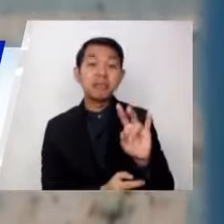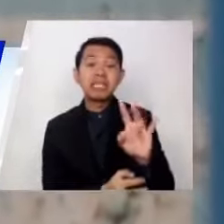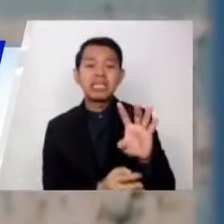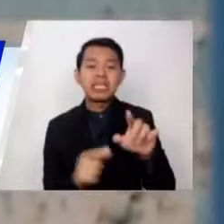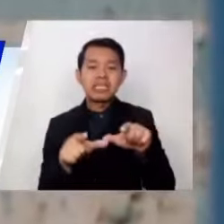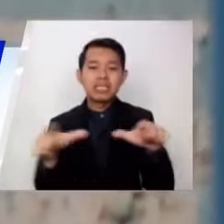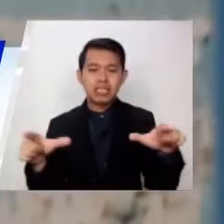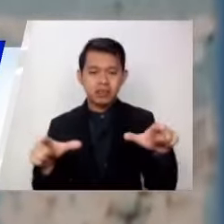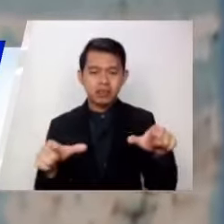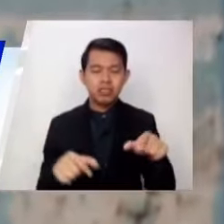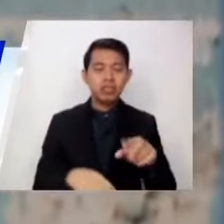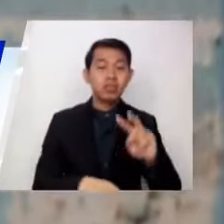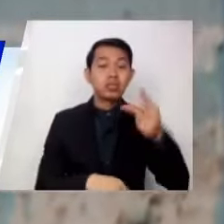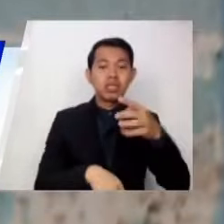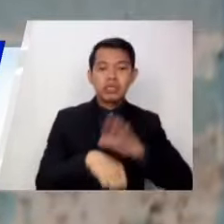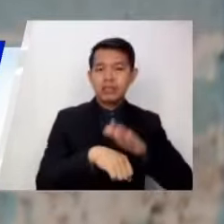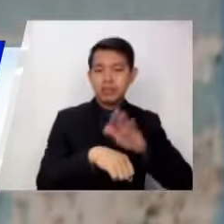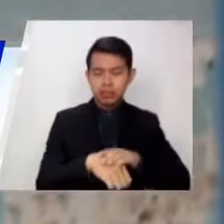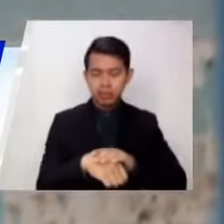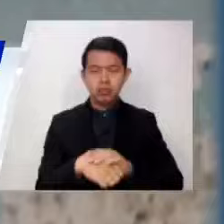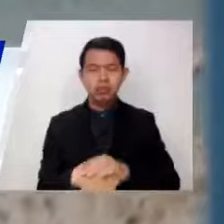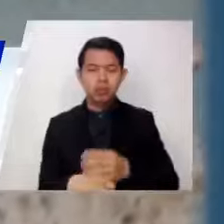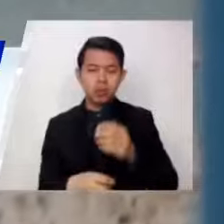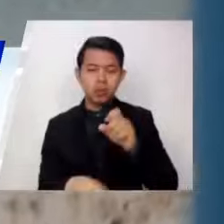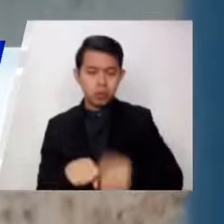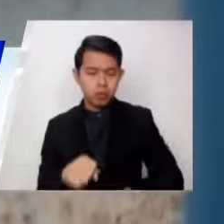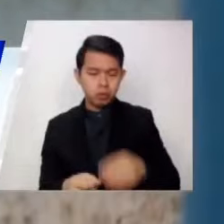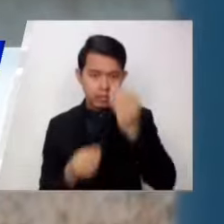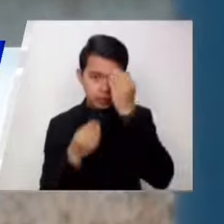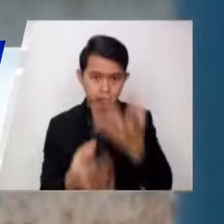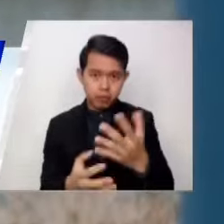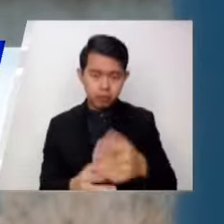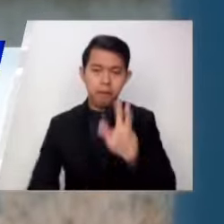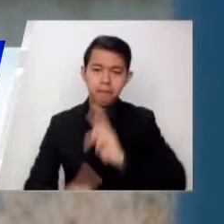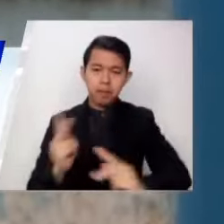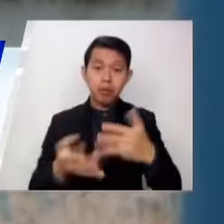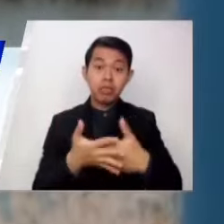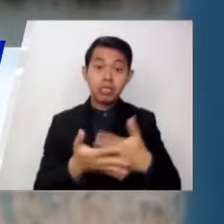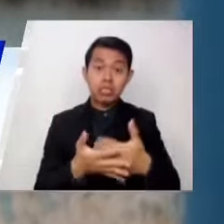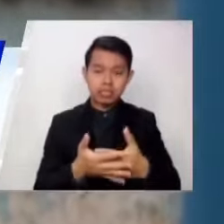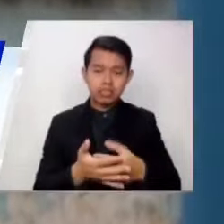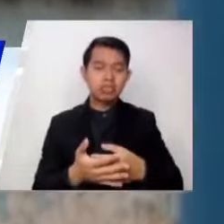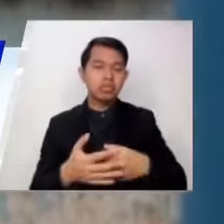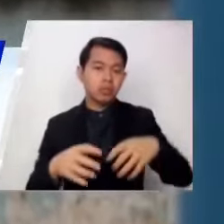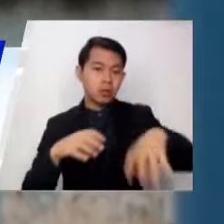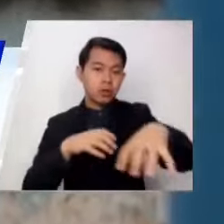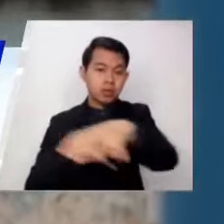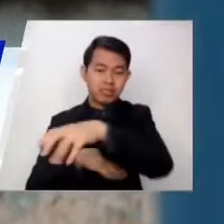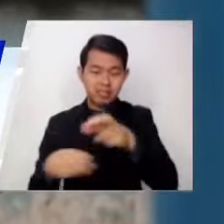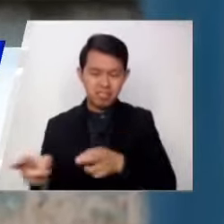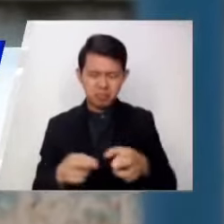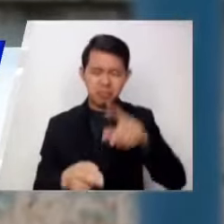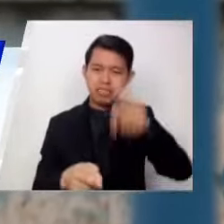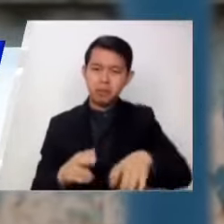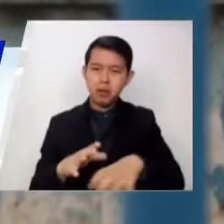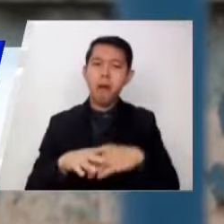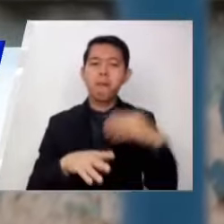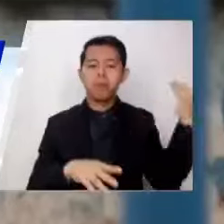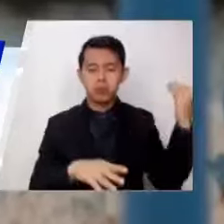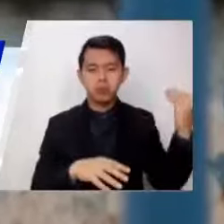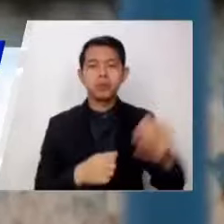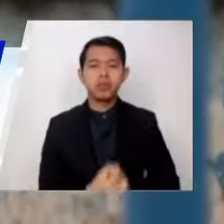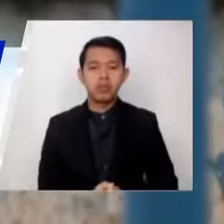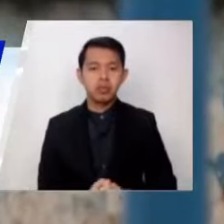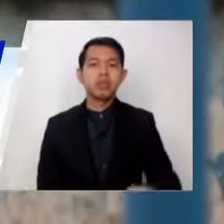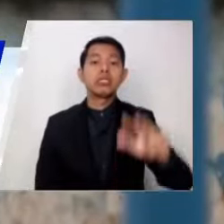kaya pinapayuhan na ang mga residenteng malapit sa ilog na lumikas na. Itataas sa third alarm ang Marikina River kapag nasa 18 meters